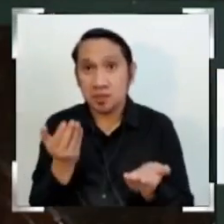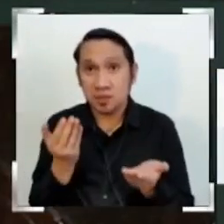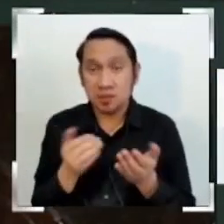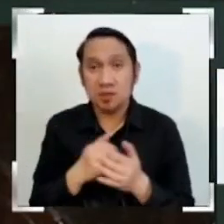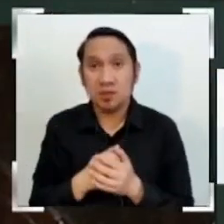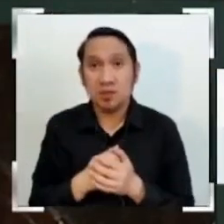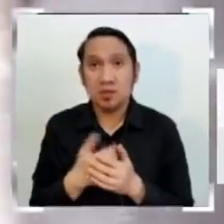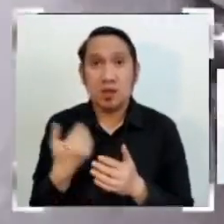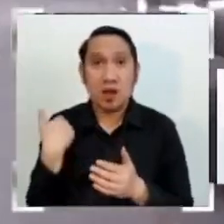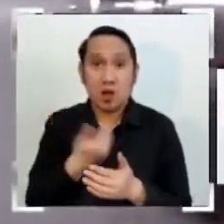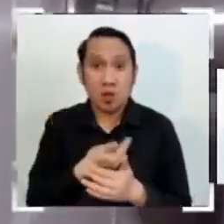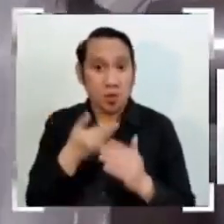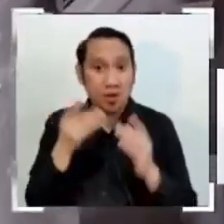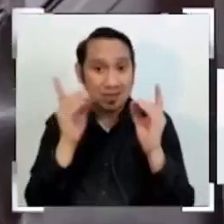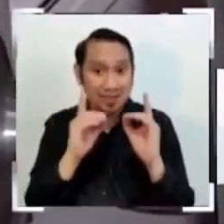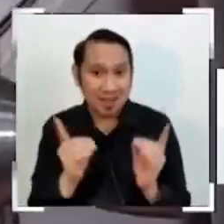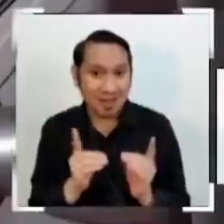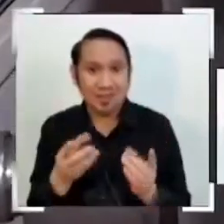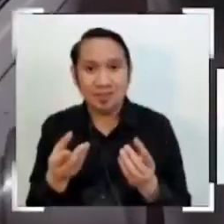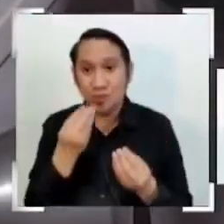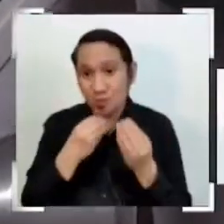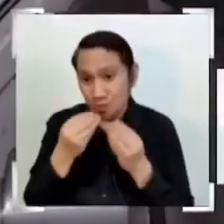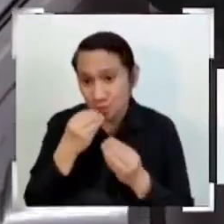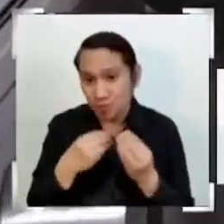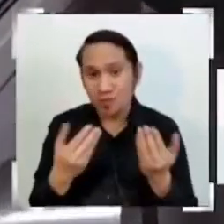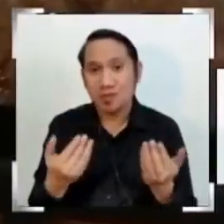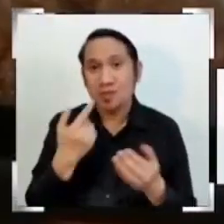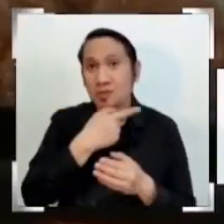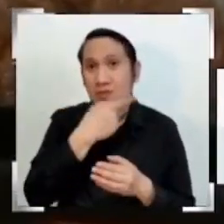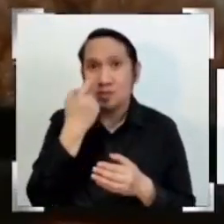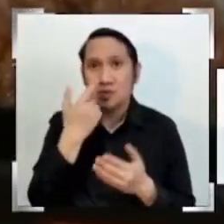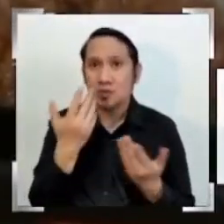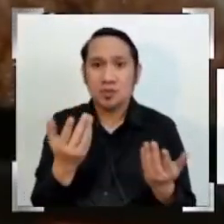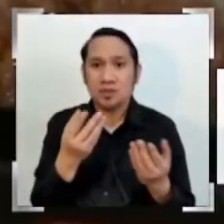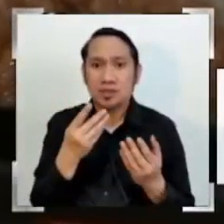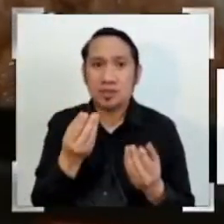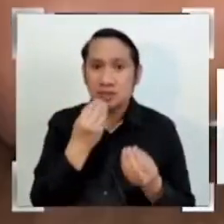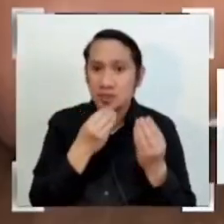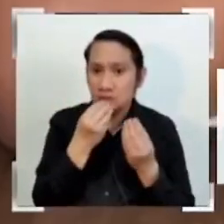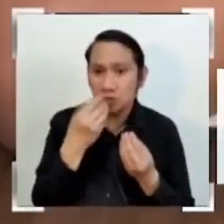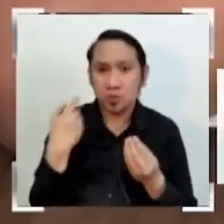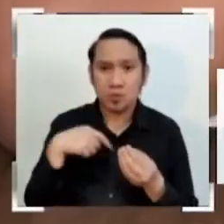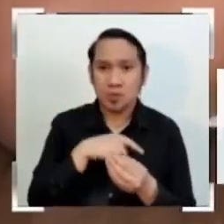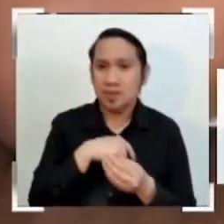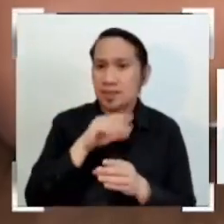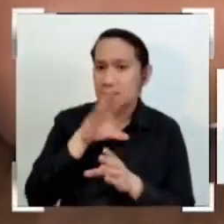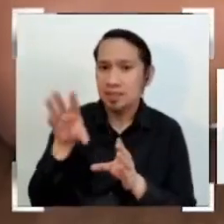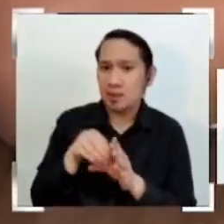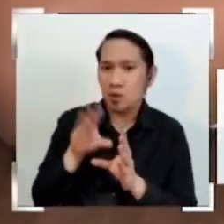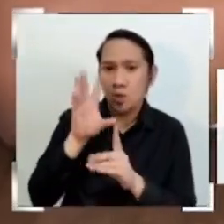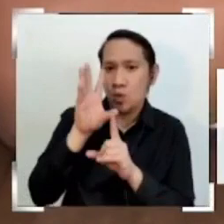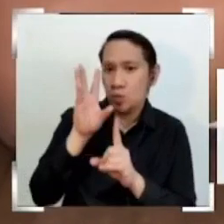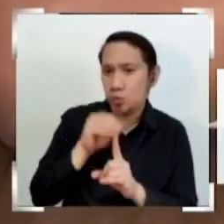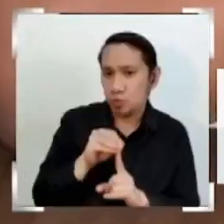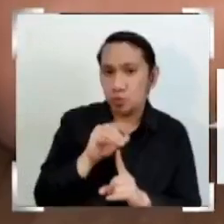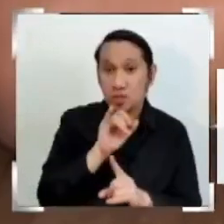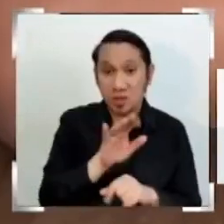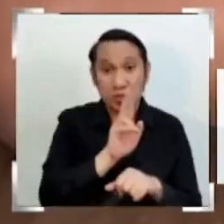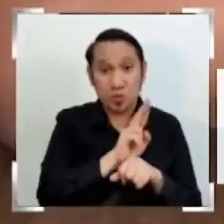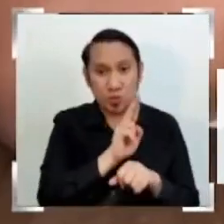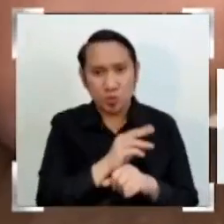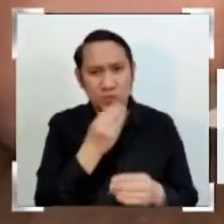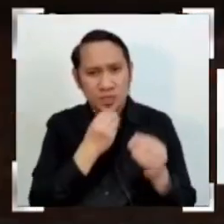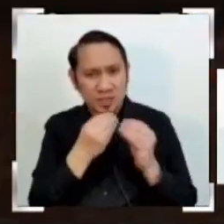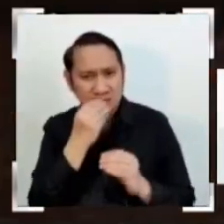diet. But yun nga, diet kasi is very traditional, di ba? You are used to eating rice during breakfast, ang